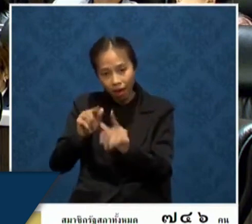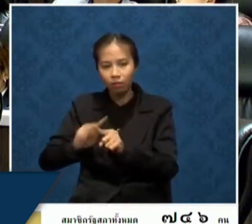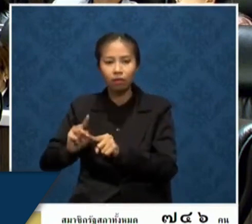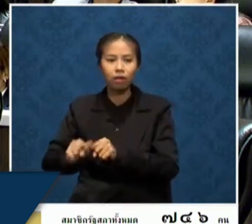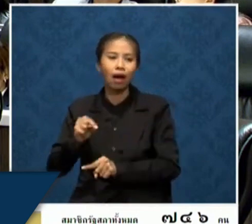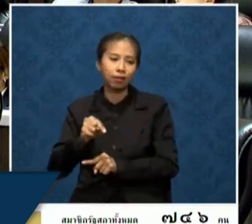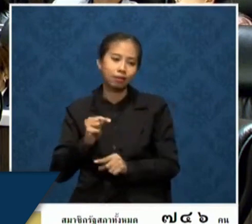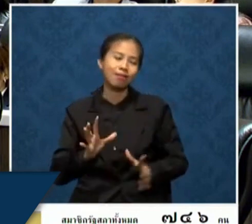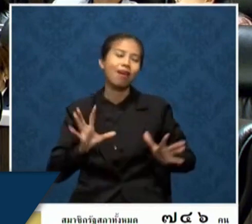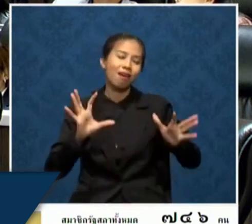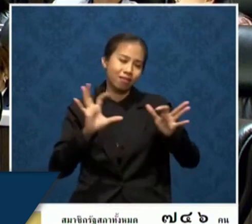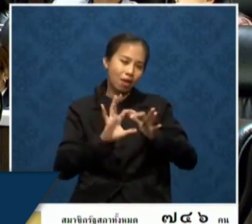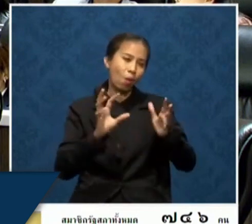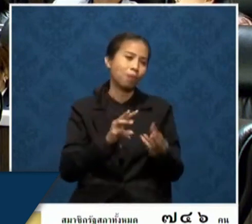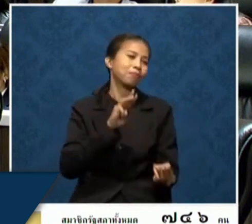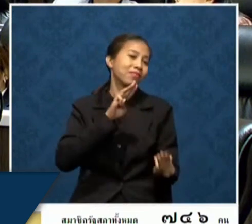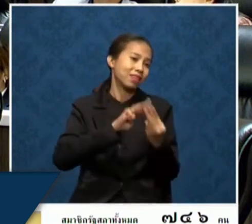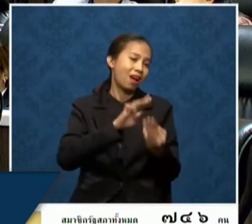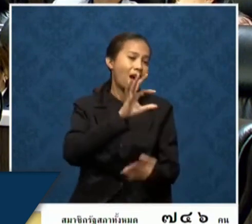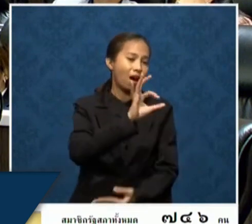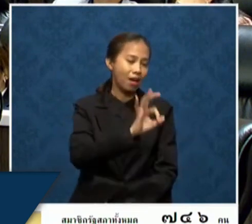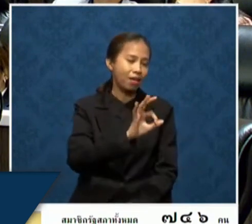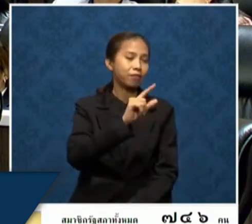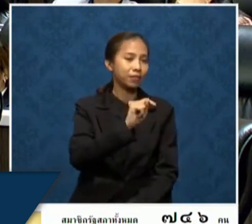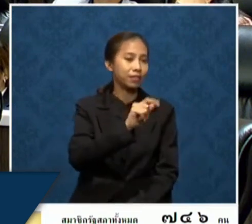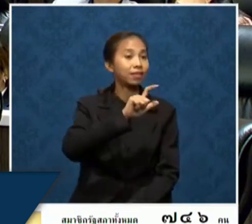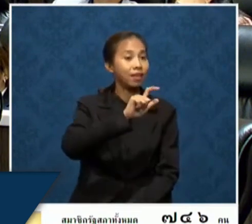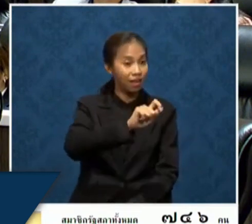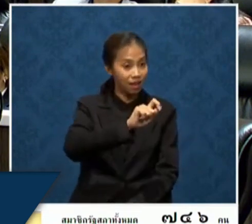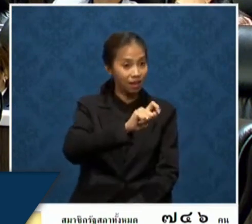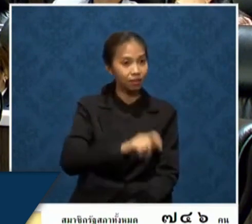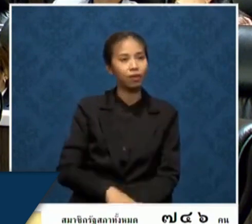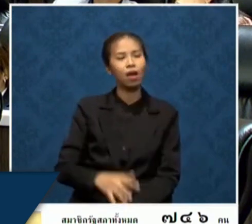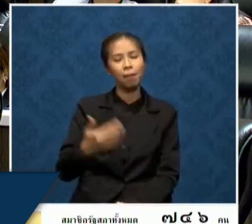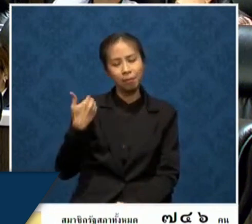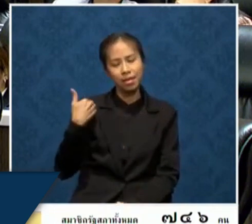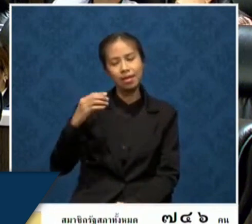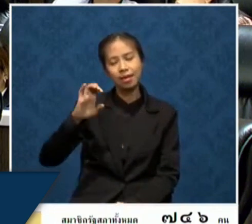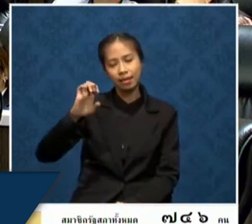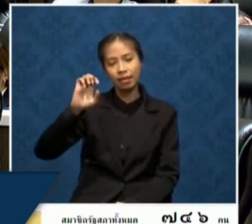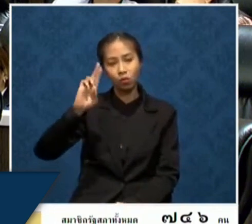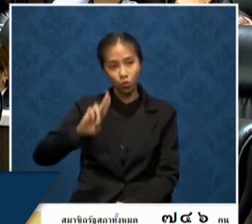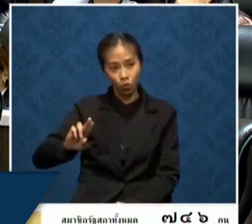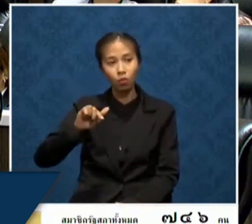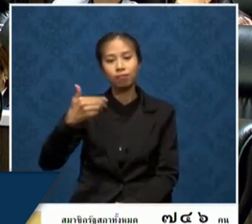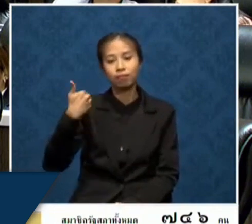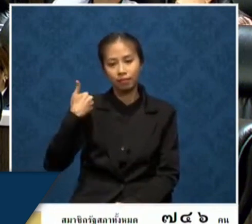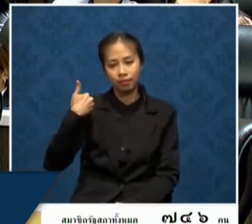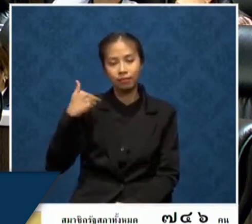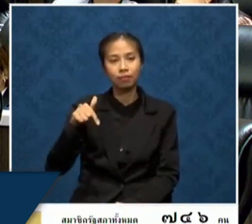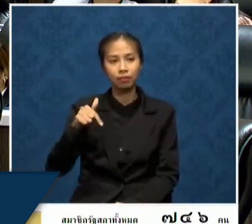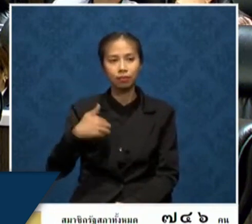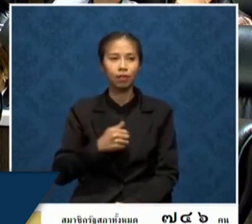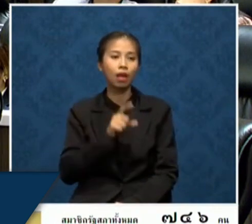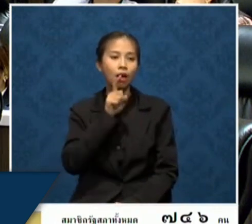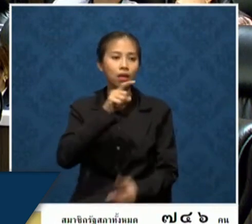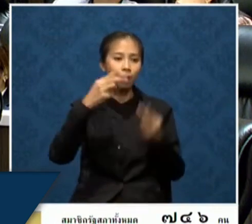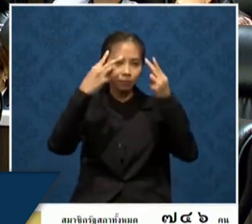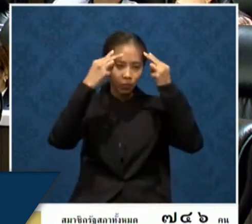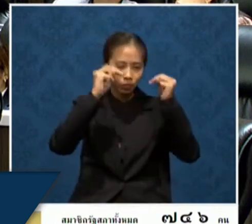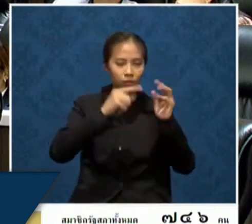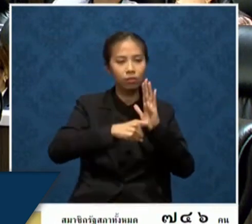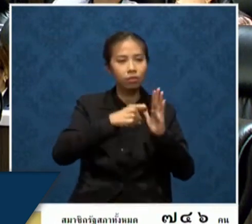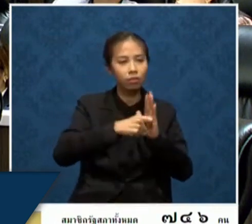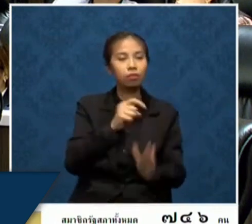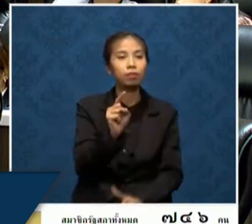ยู่ใน FTA หลายฉบับทั้ง CPTPP และ EU สาเหตุที่ต้องเรียนถามท่านนายกเพราะ